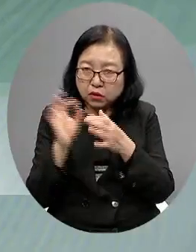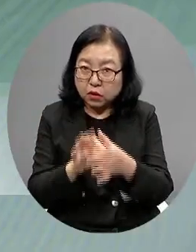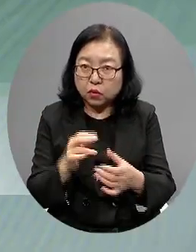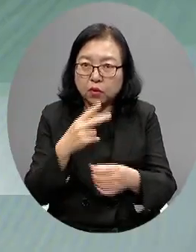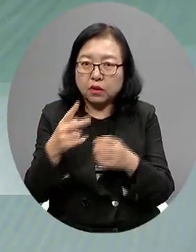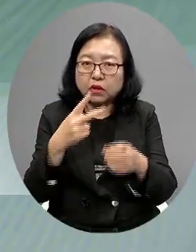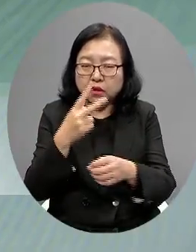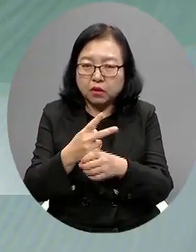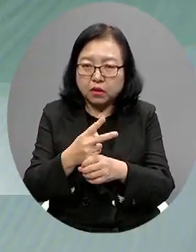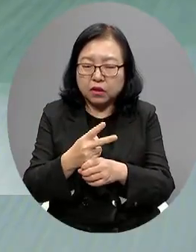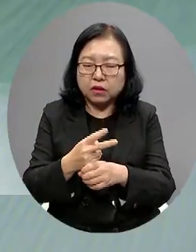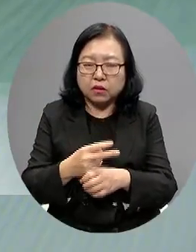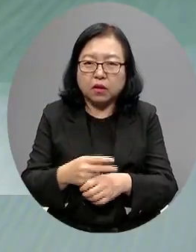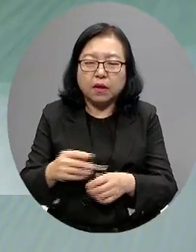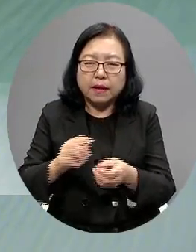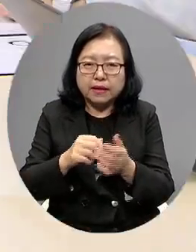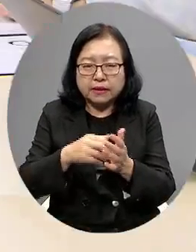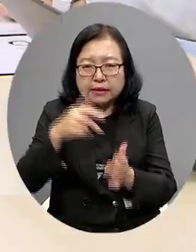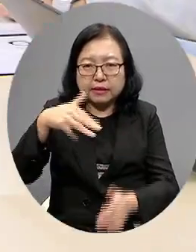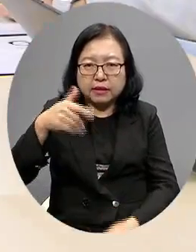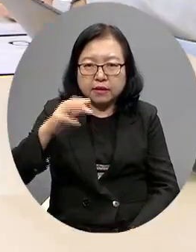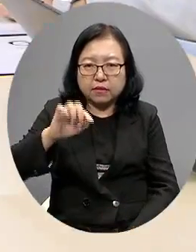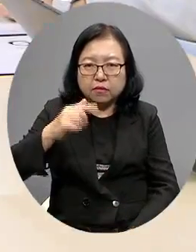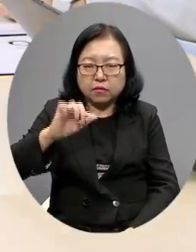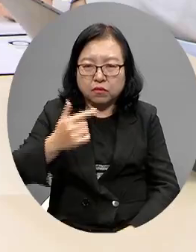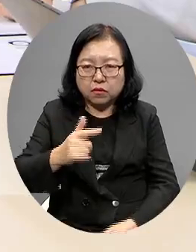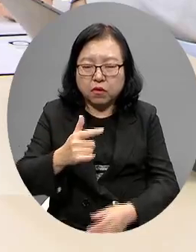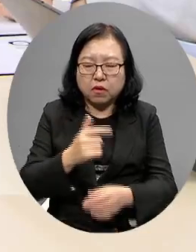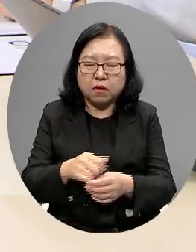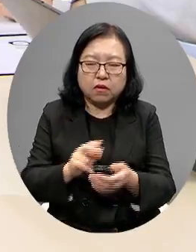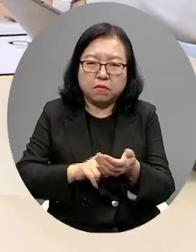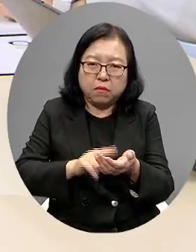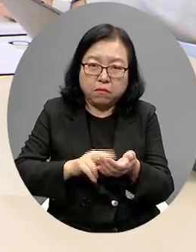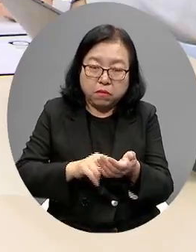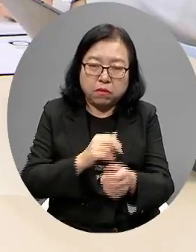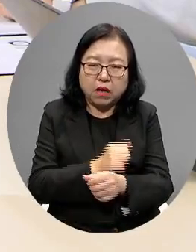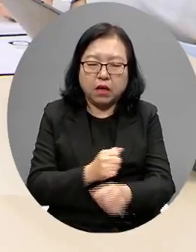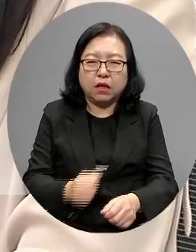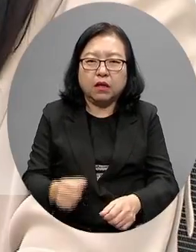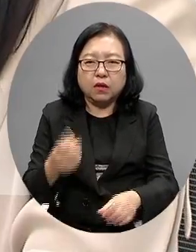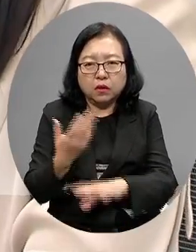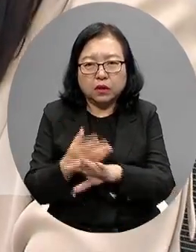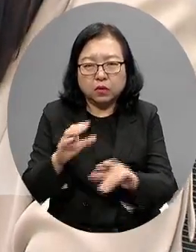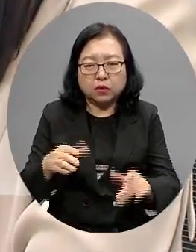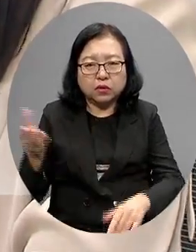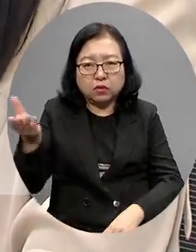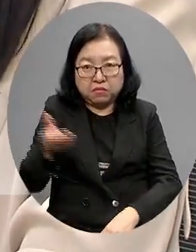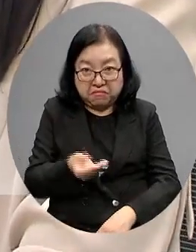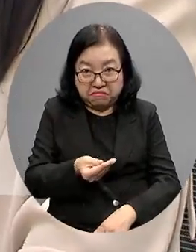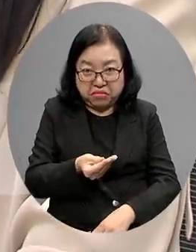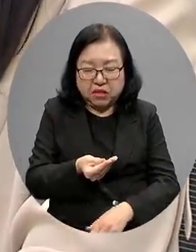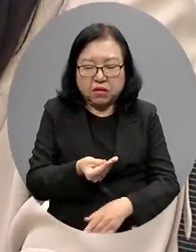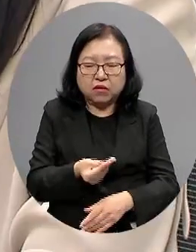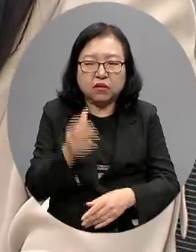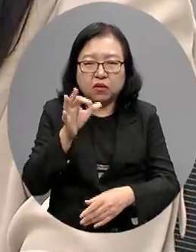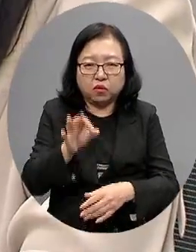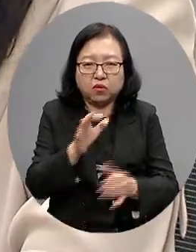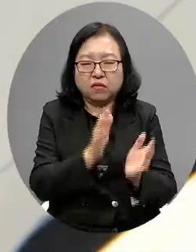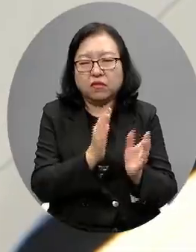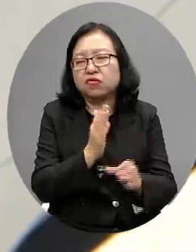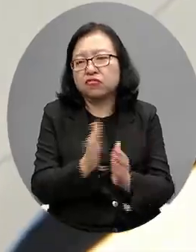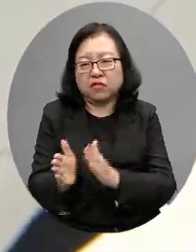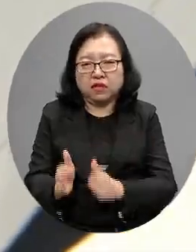301억 원을 발행했고 지역 개발 기금에서 1110억 원을 빌려 모자란 세입을 채웠습니다